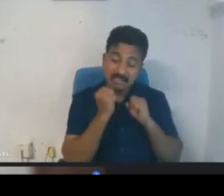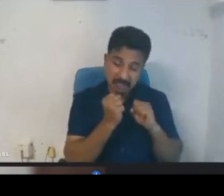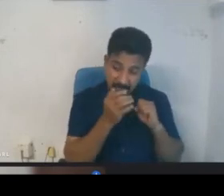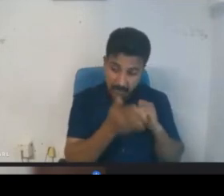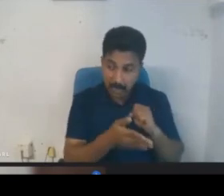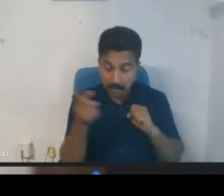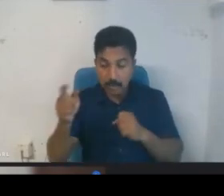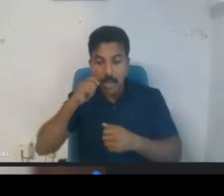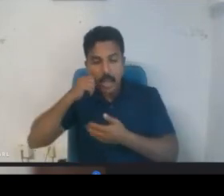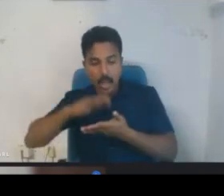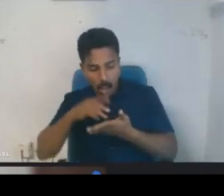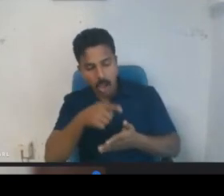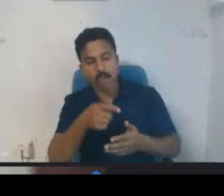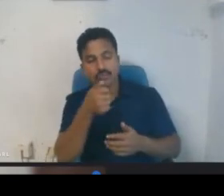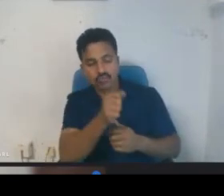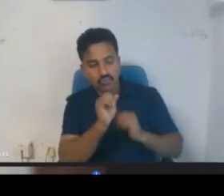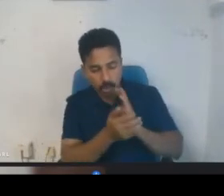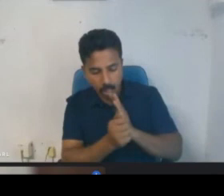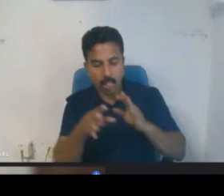എന്നുള്ളതാണ് നമ്മൾ ചെയ്യേണ്ട ഒരു കാര്യം.